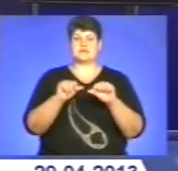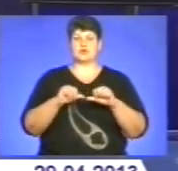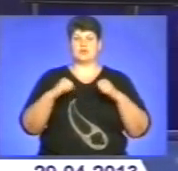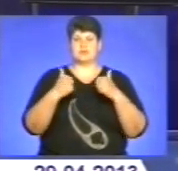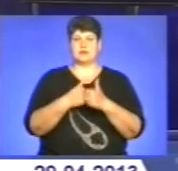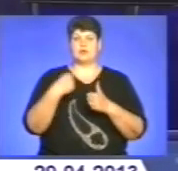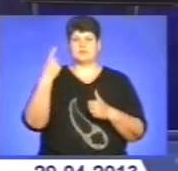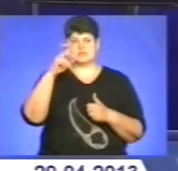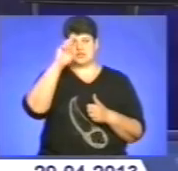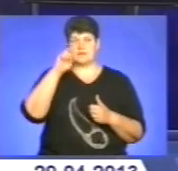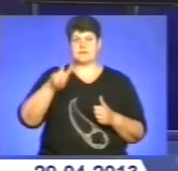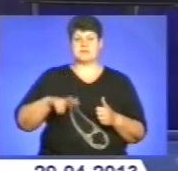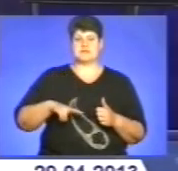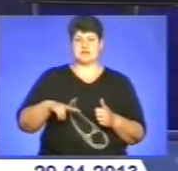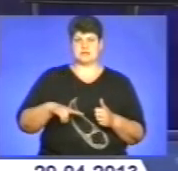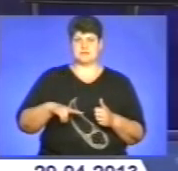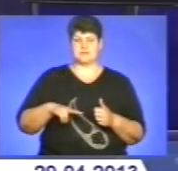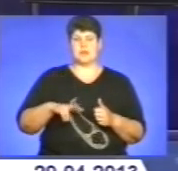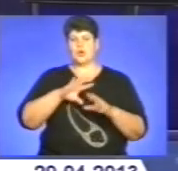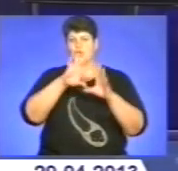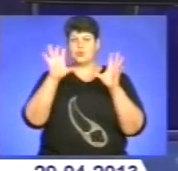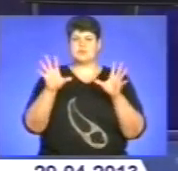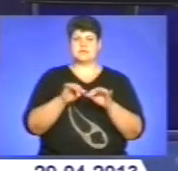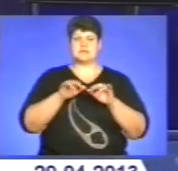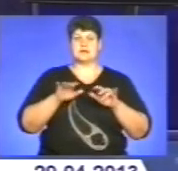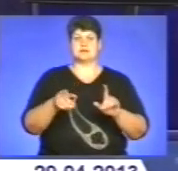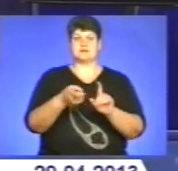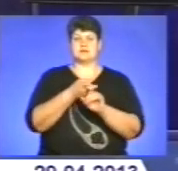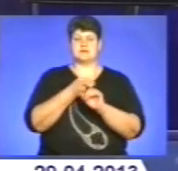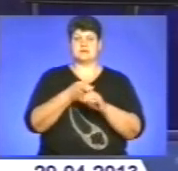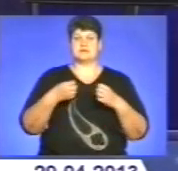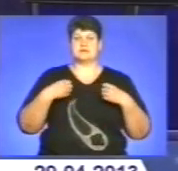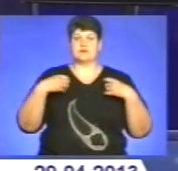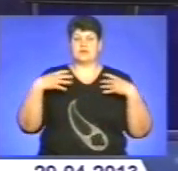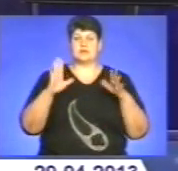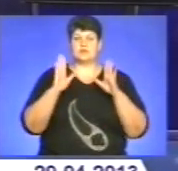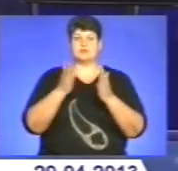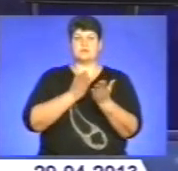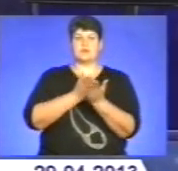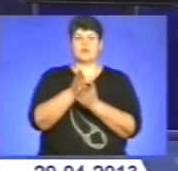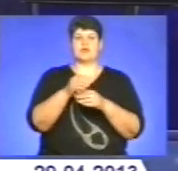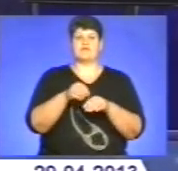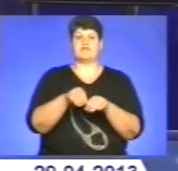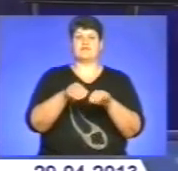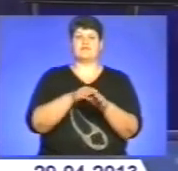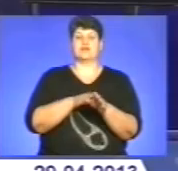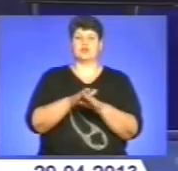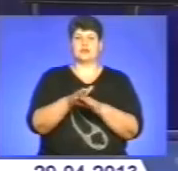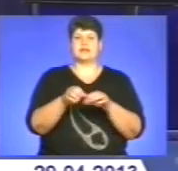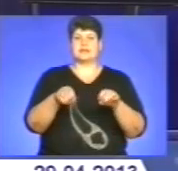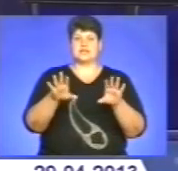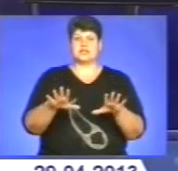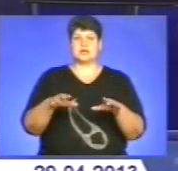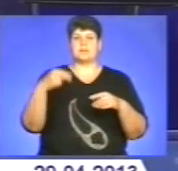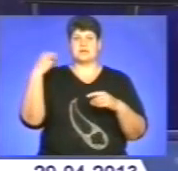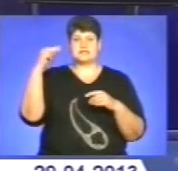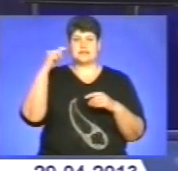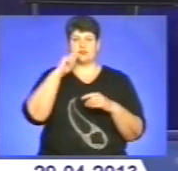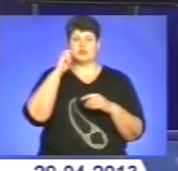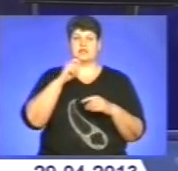в облдержадміністрації. Усі заходи, приурочені святкуванням, будуть спрямовані на виконання рішення президента України Віктора